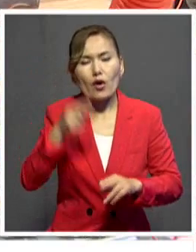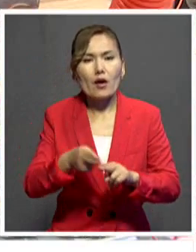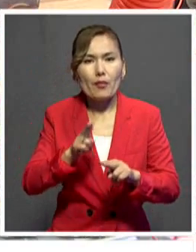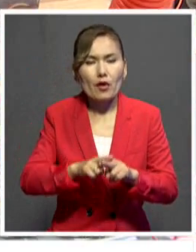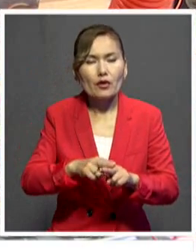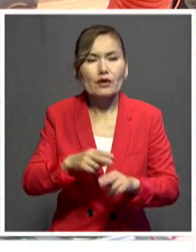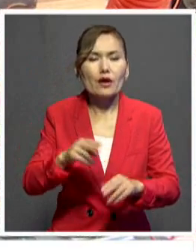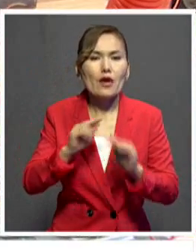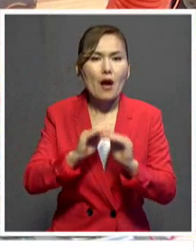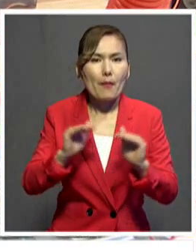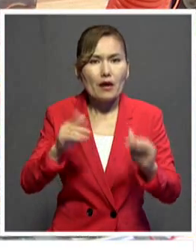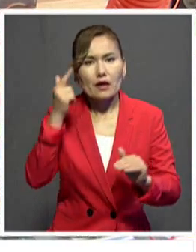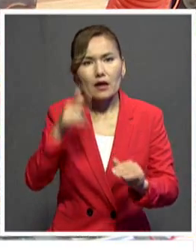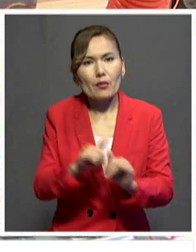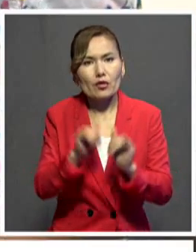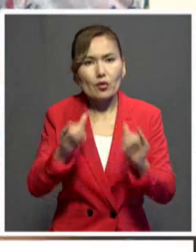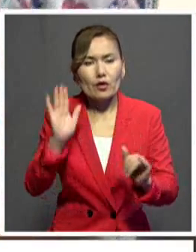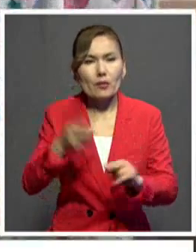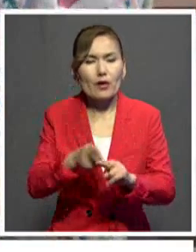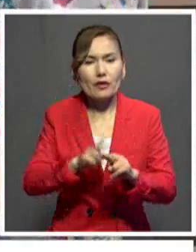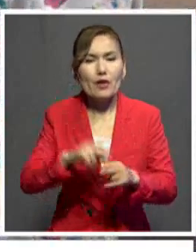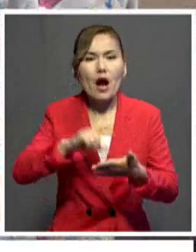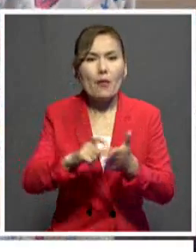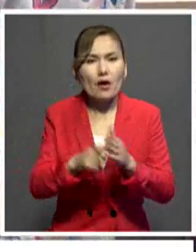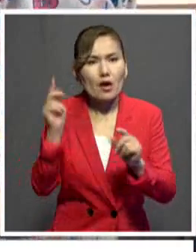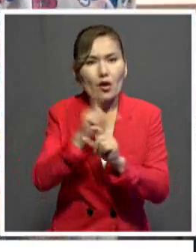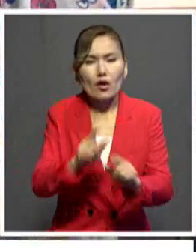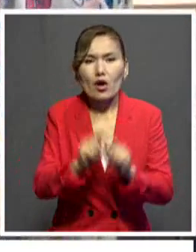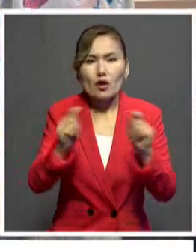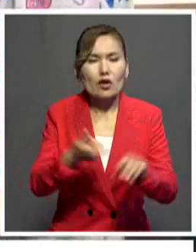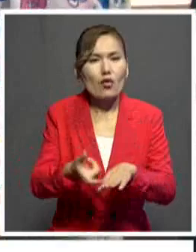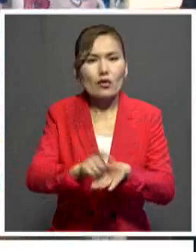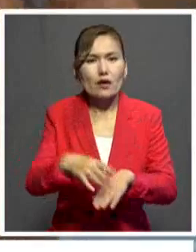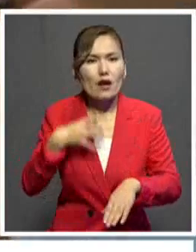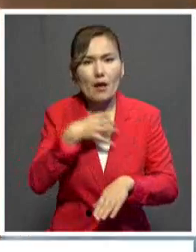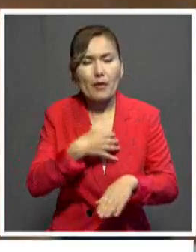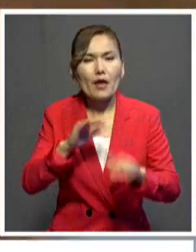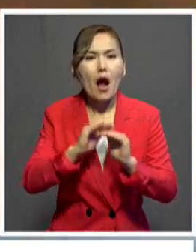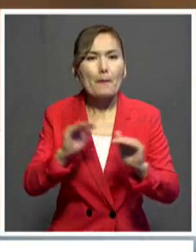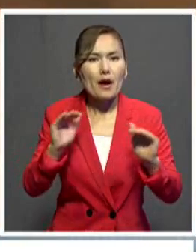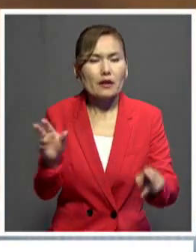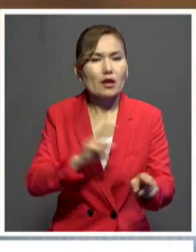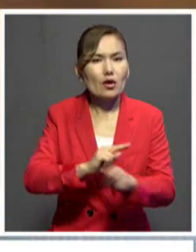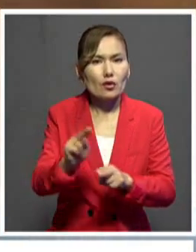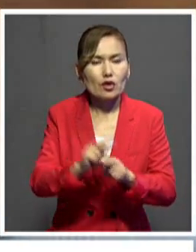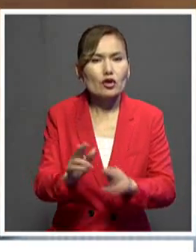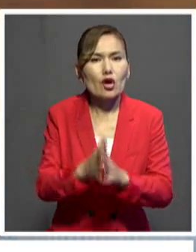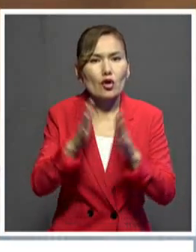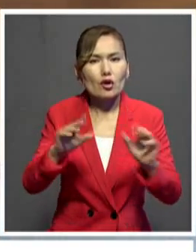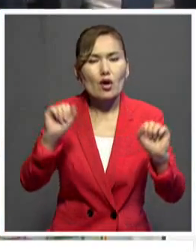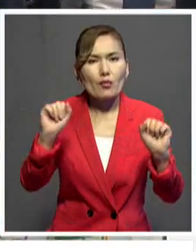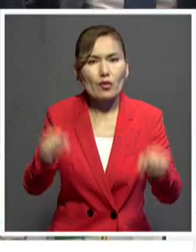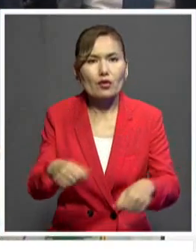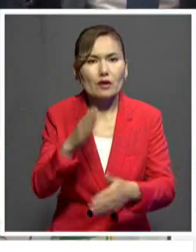игеру арқылы білімін шыңдайды. Сондықтан мұндай сыныптардың маңыздылығы аса жоғары әрі алған ілімді тәжірибеде қолдануға